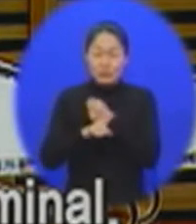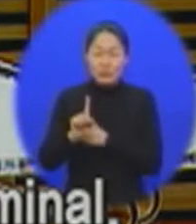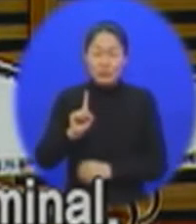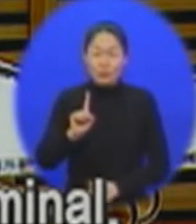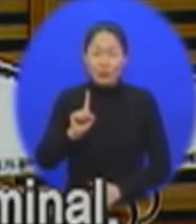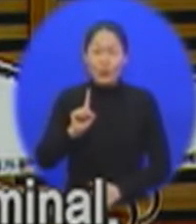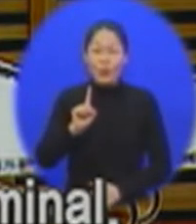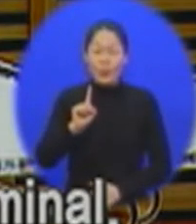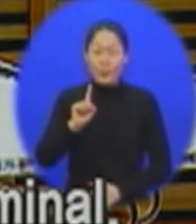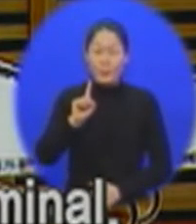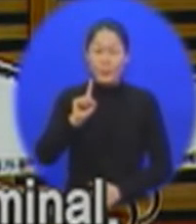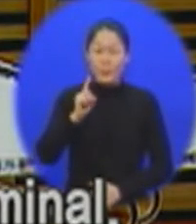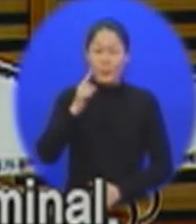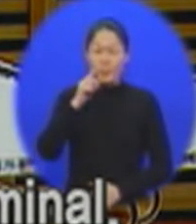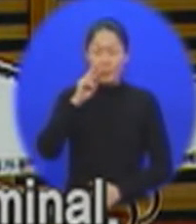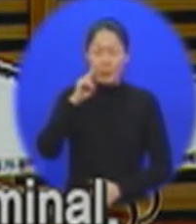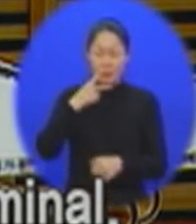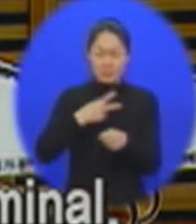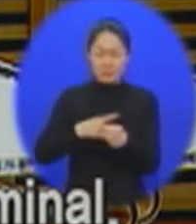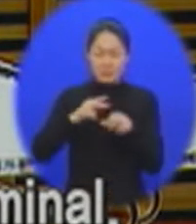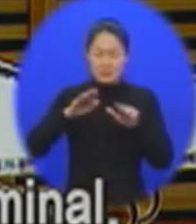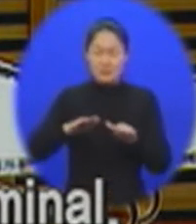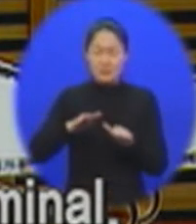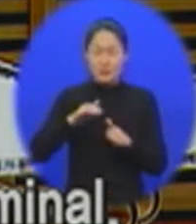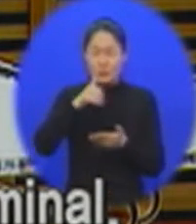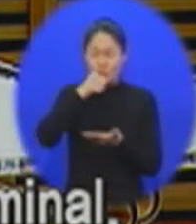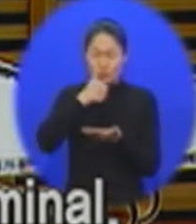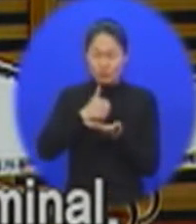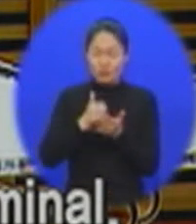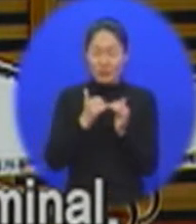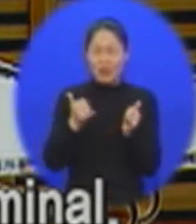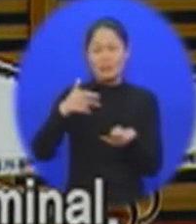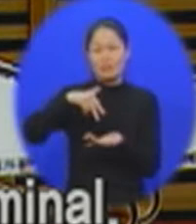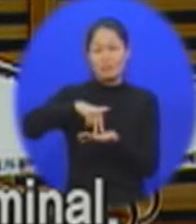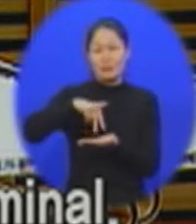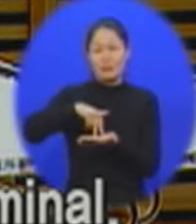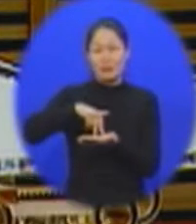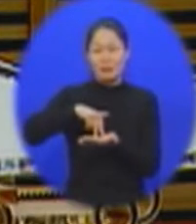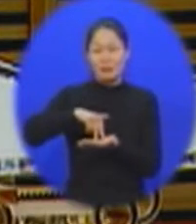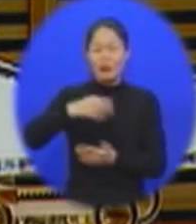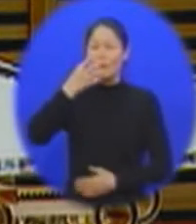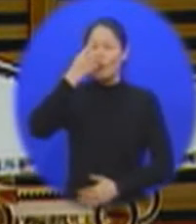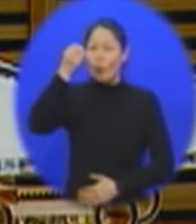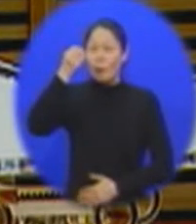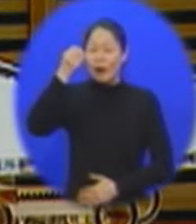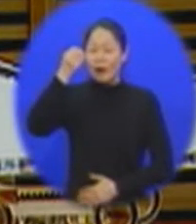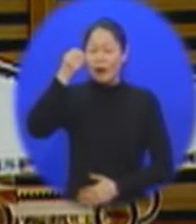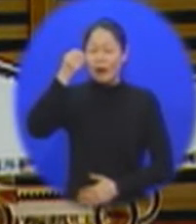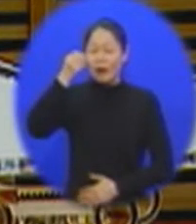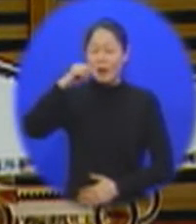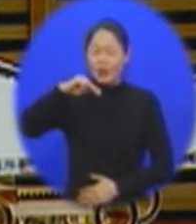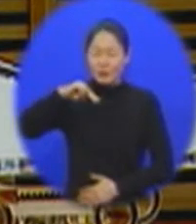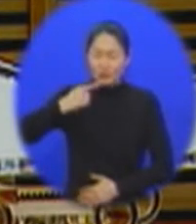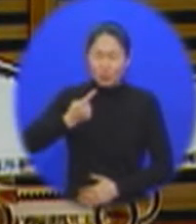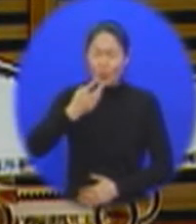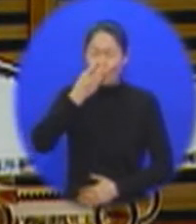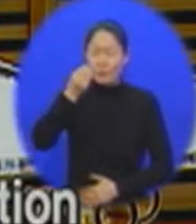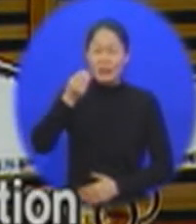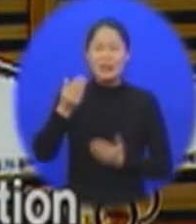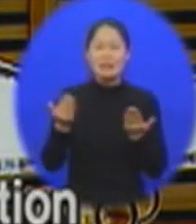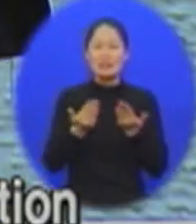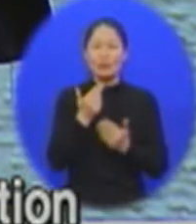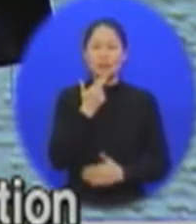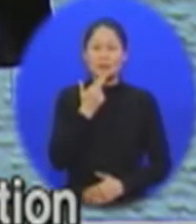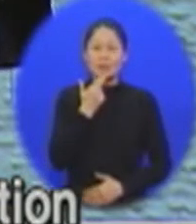붙들려 있는 죄수 재판 받는 죄인 신분 입니다 교만 하려고 그래 교만할 게 어찌 어 뭐